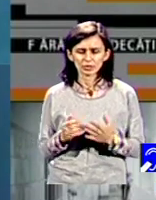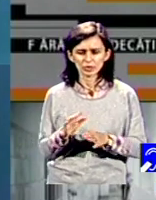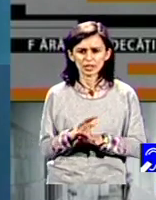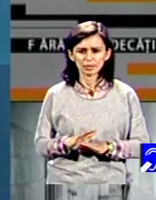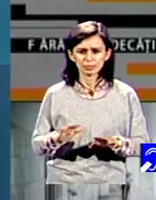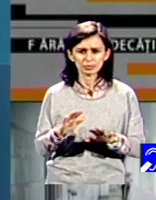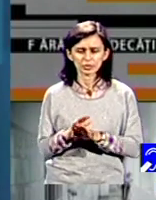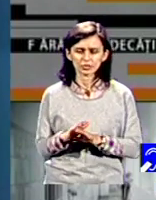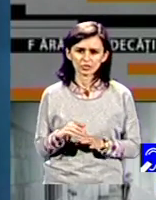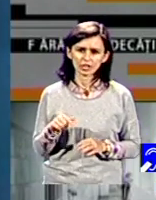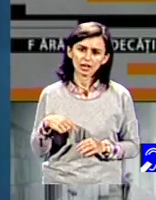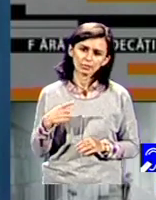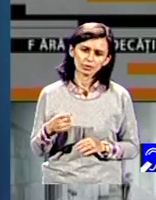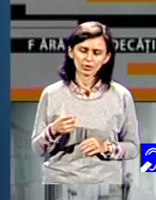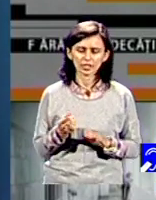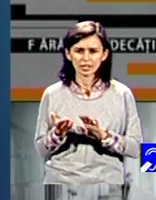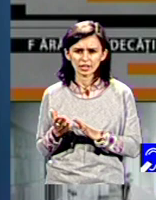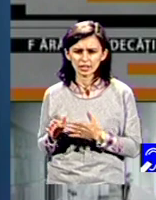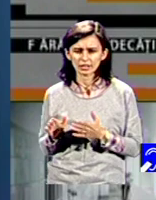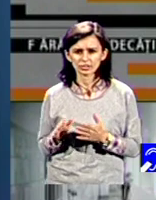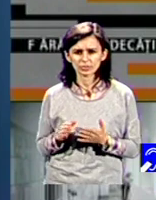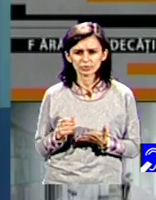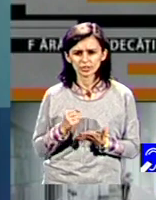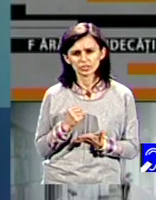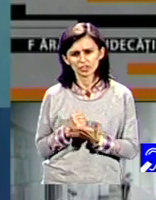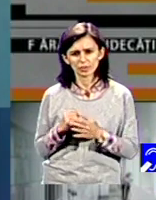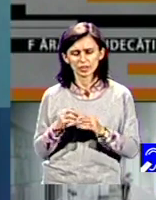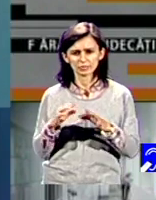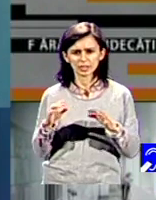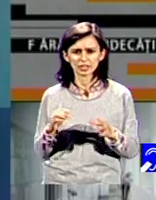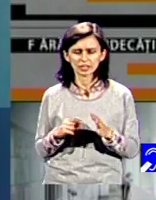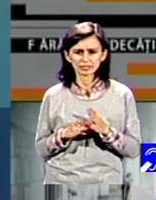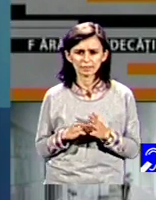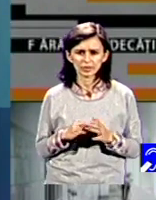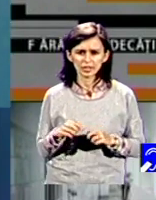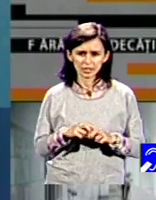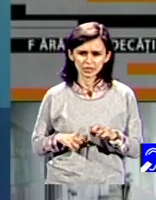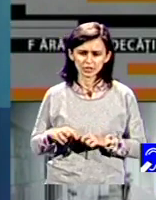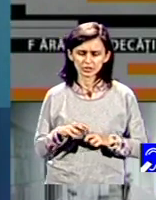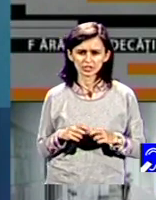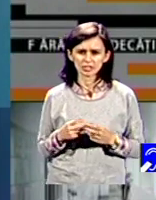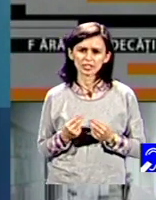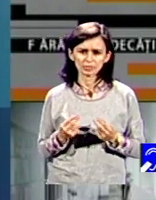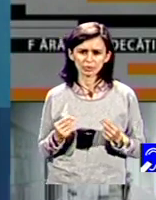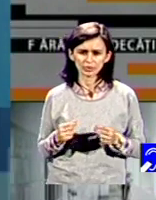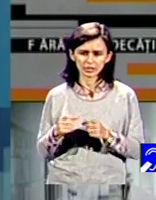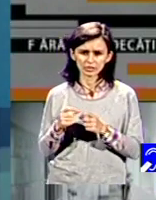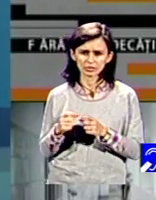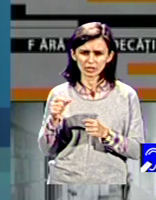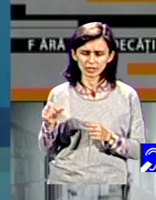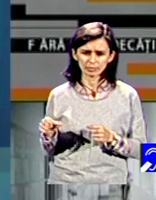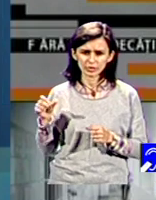acest moment au început ce a spus și presa poate să documenteze mai bine situația a persoanelor cu dizabilități